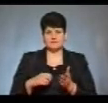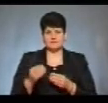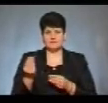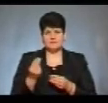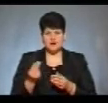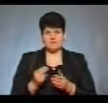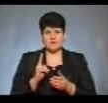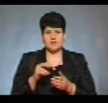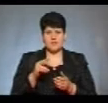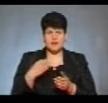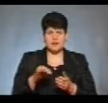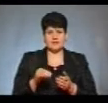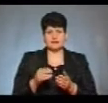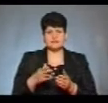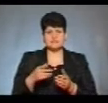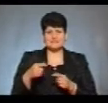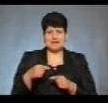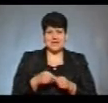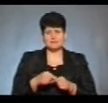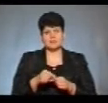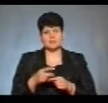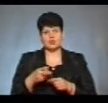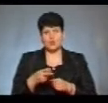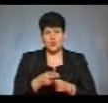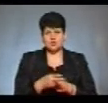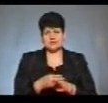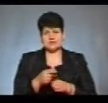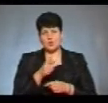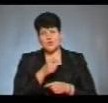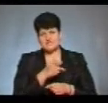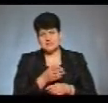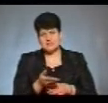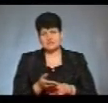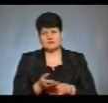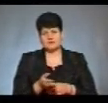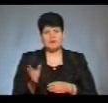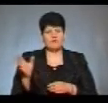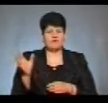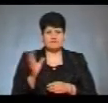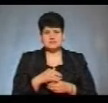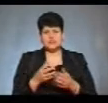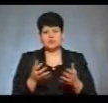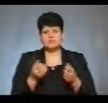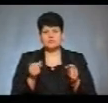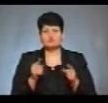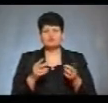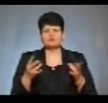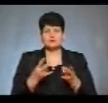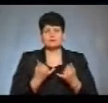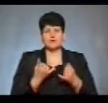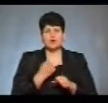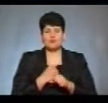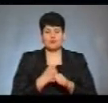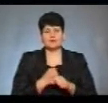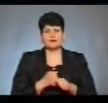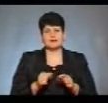клей, скрепки, степлер, ножниці, олівці. Все одержали, що потрібно для роботи